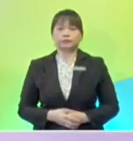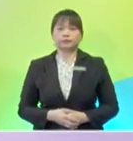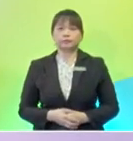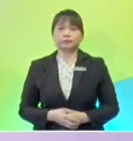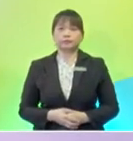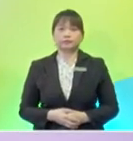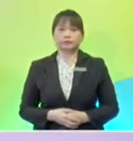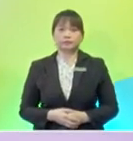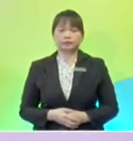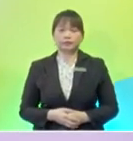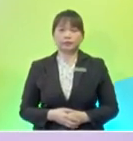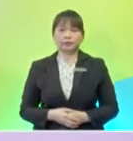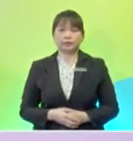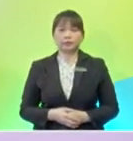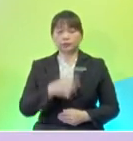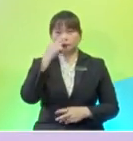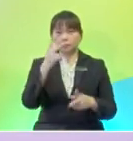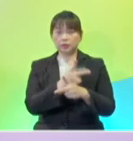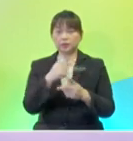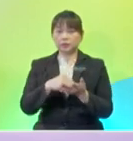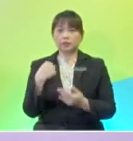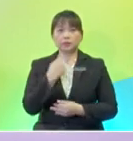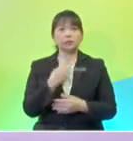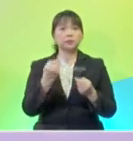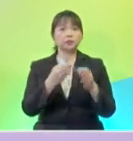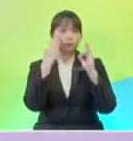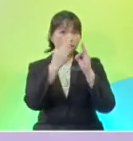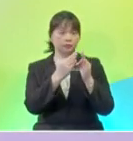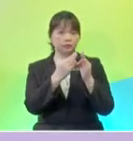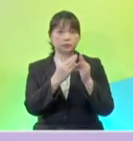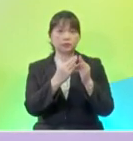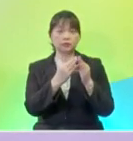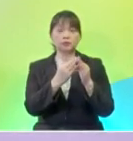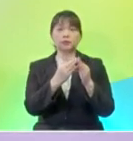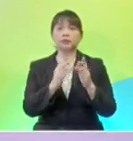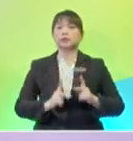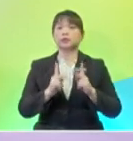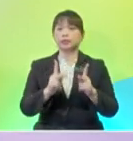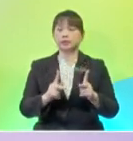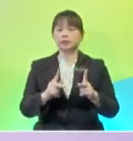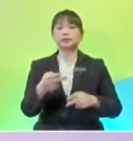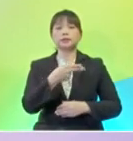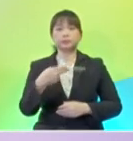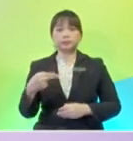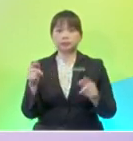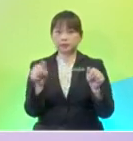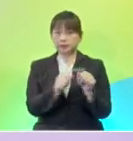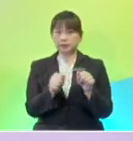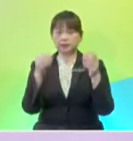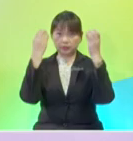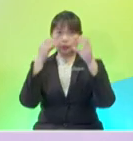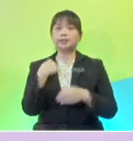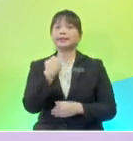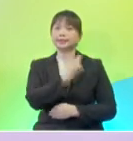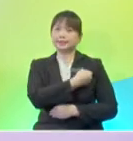jejari untuk saya menit kepada kaidah pengurapan selari bersama dengan cuki Siapa lagi